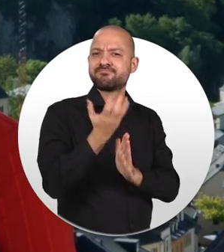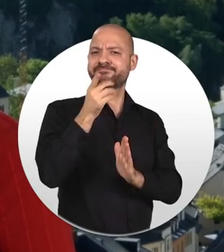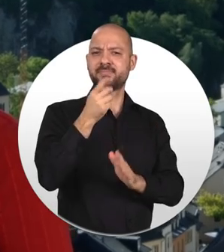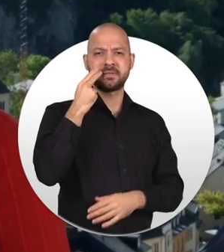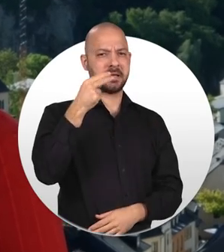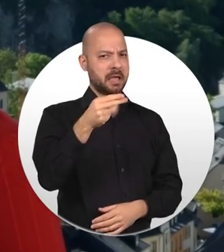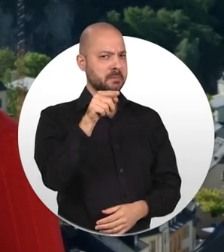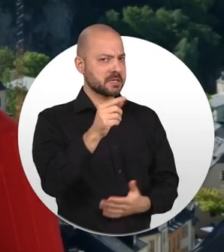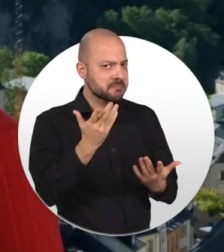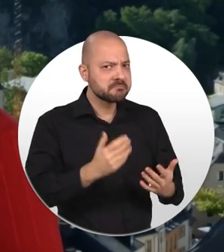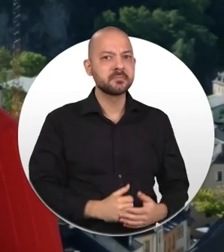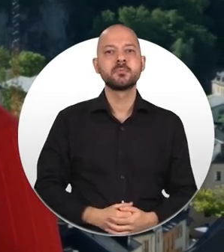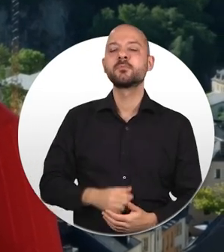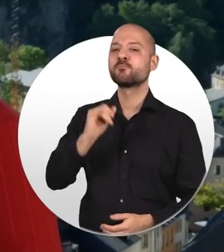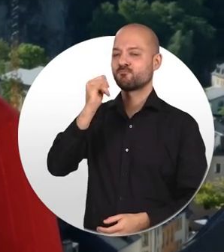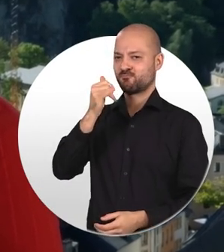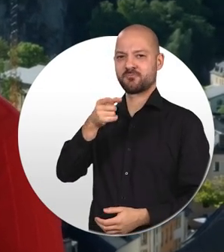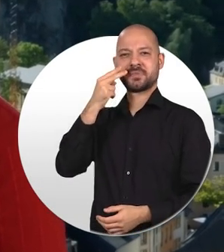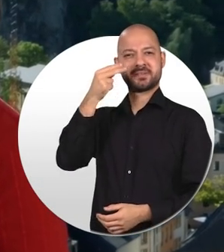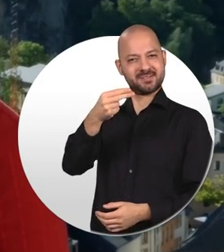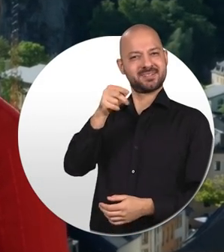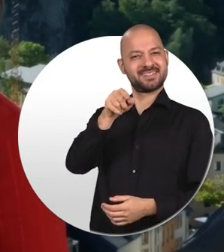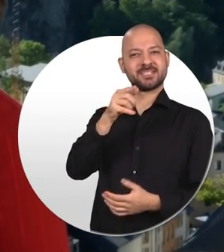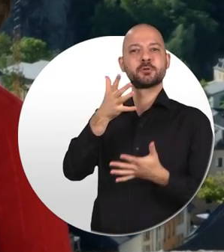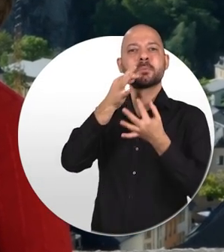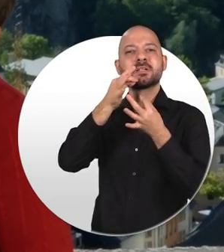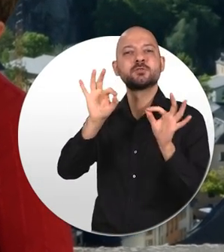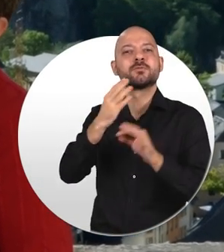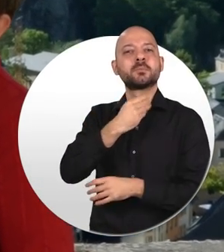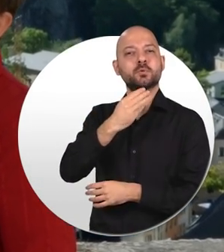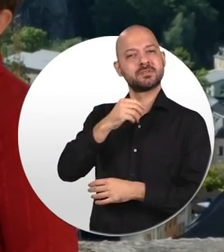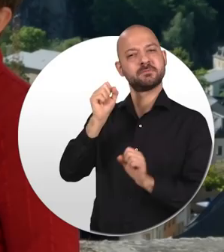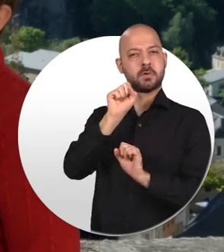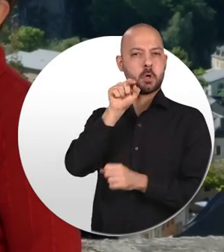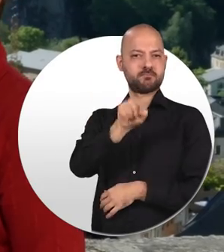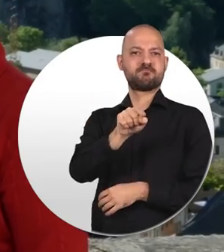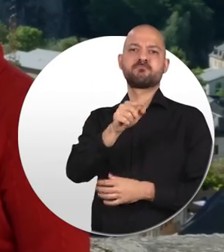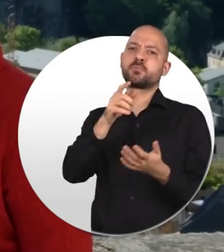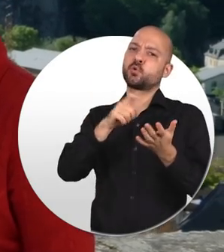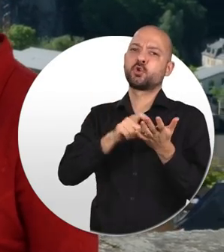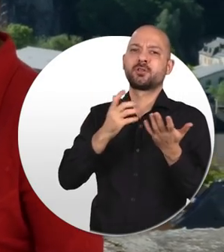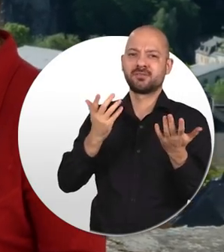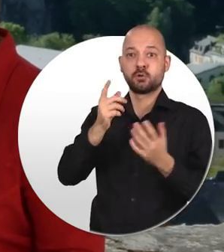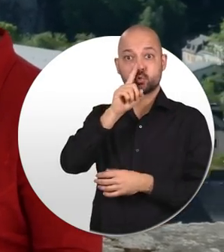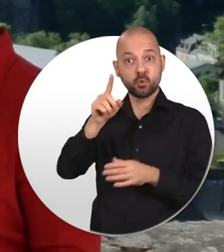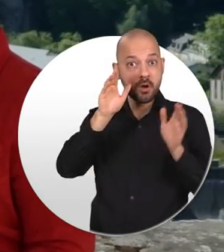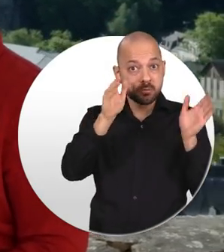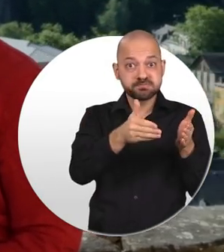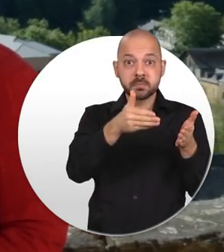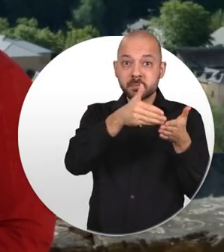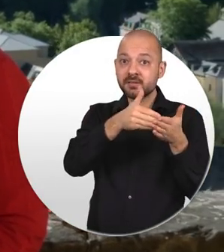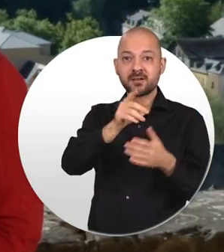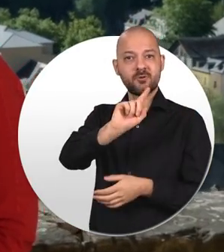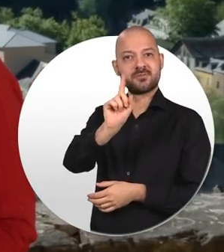erklären, wo ihr den Namen kennt? Also spezifische Bedürfnisse haben wir dafür gewählt, für nicht auf den Handicap, ob das, was Leute nicht